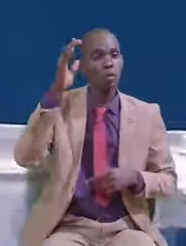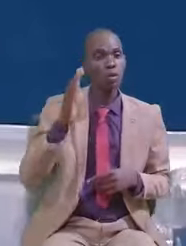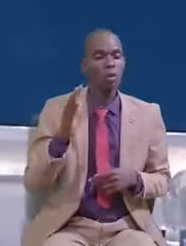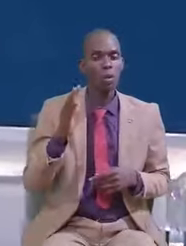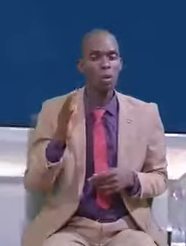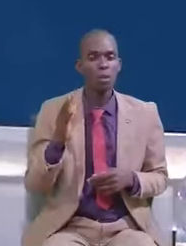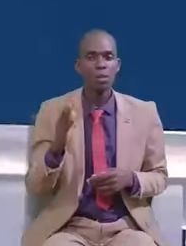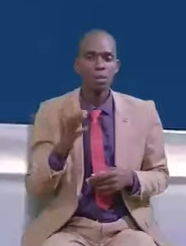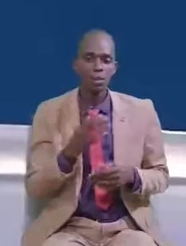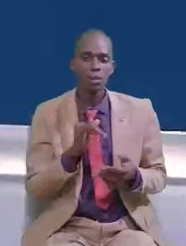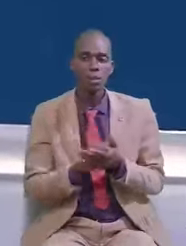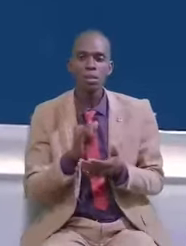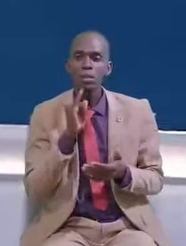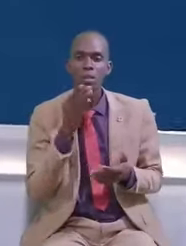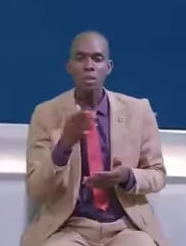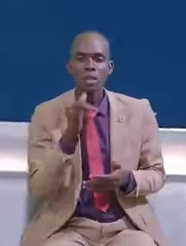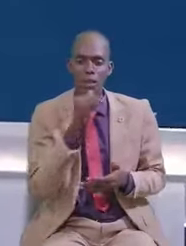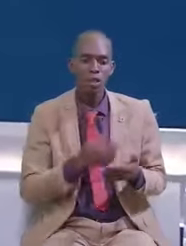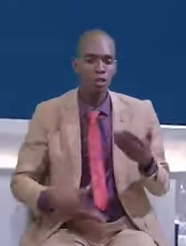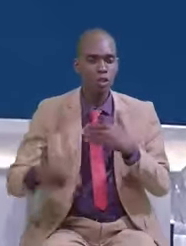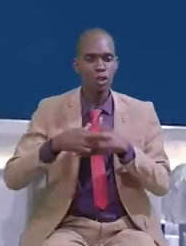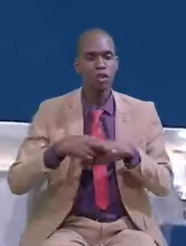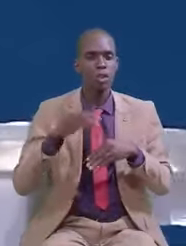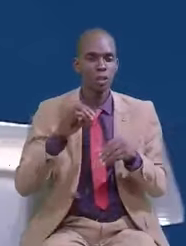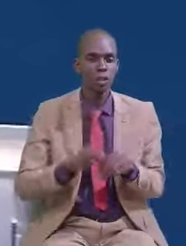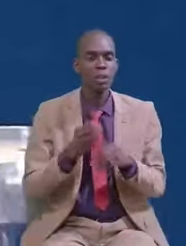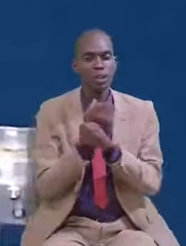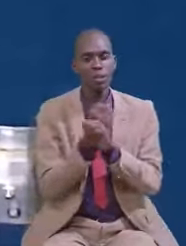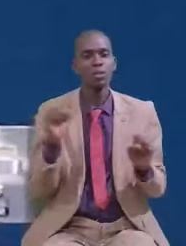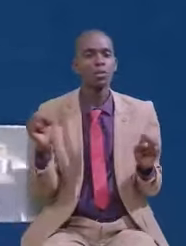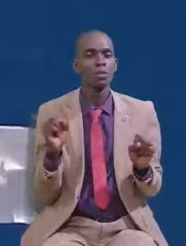Il y a la restauration dans la rédemption.